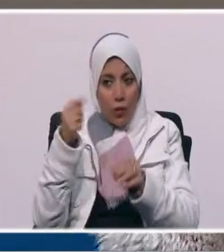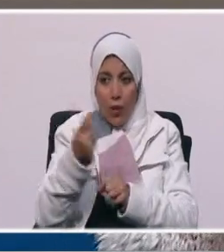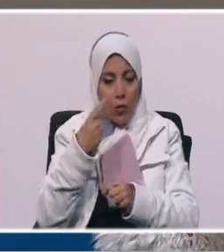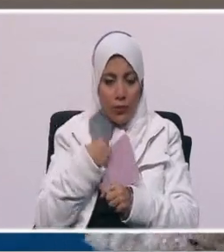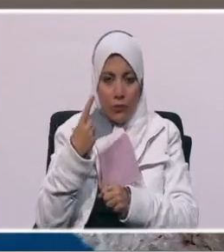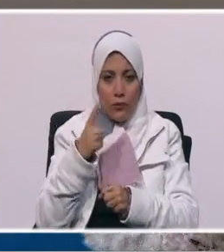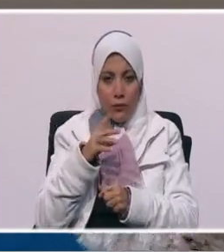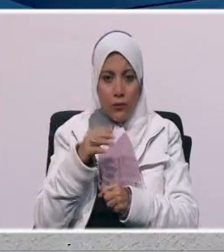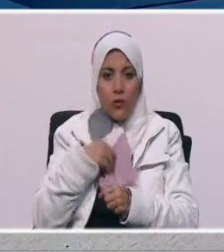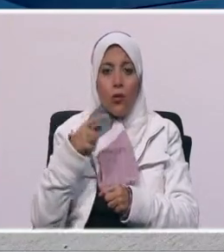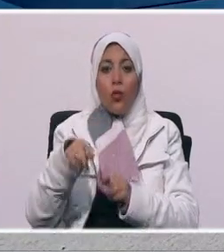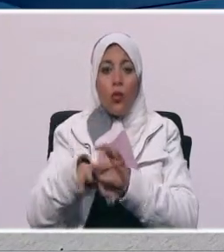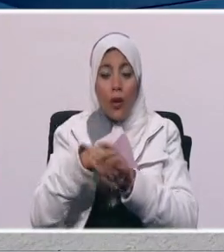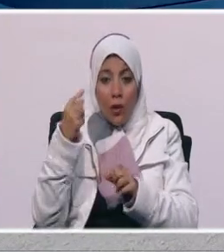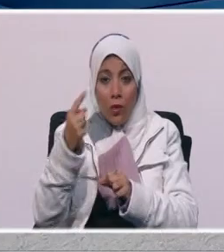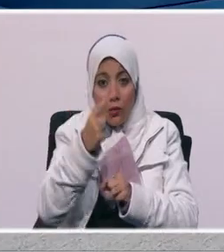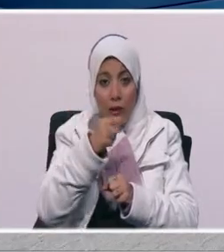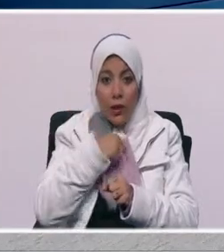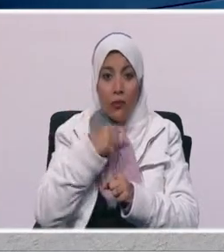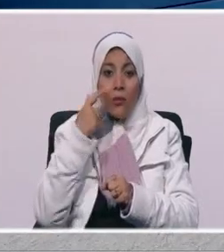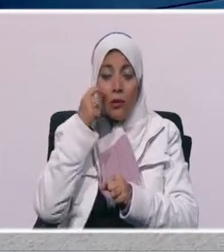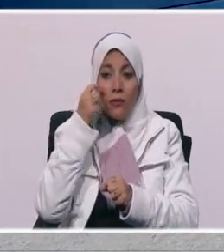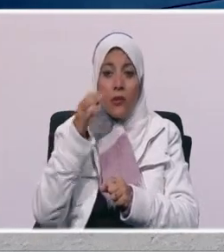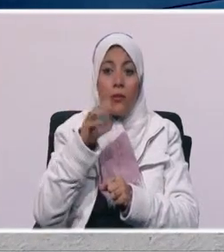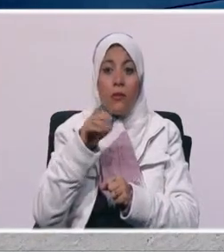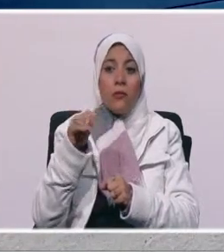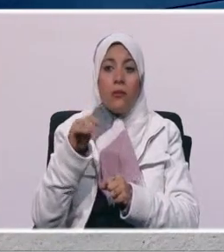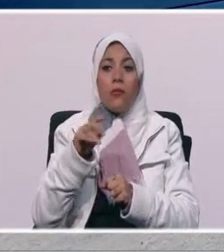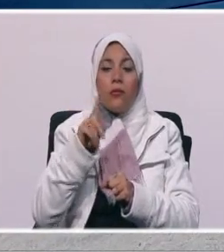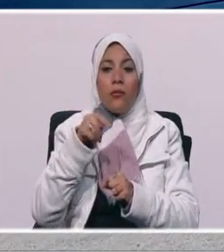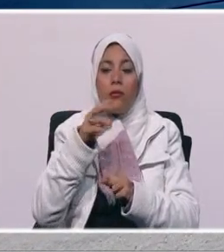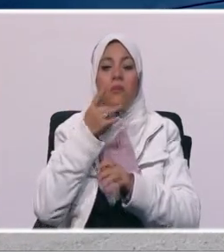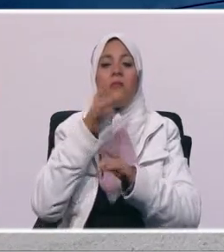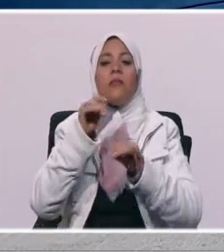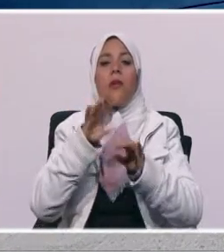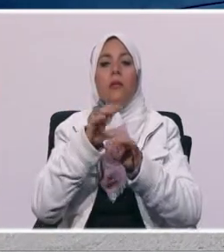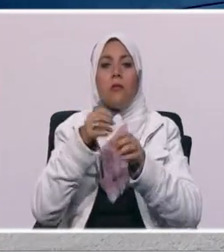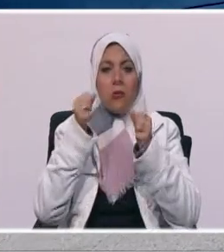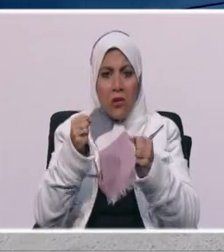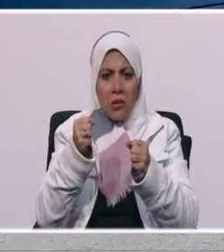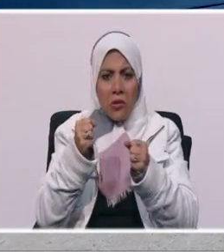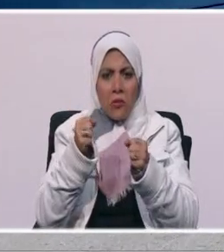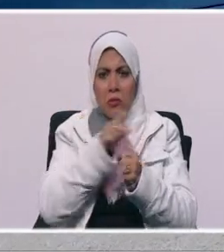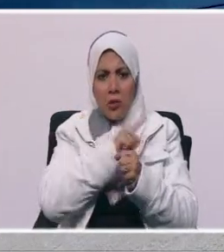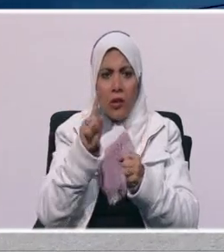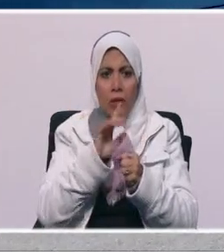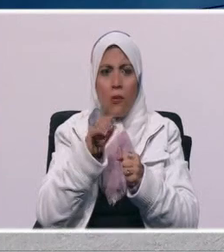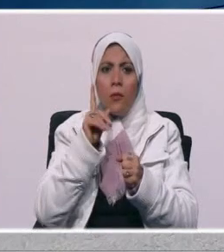بحتاس، كل حاجه ليها حل. انا بشوف ان مفيش حاجه مستحيله وكل حاجه. ماما هي يا روح